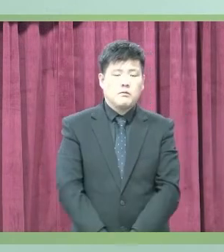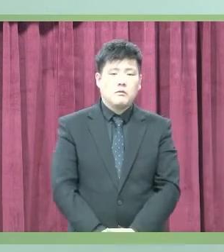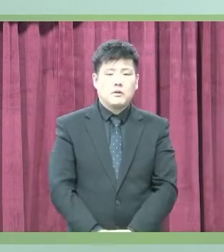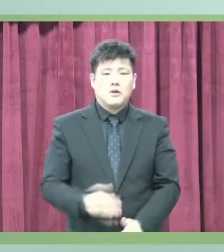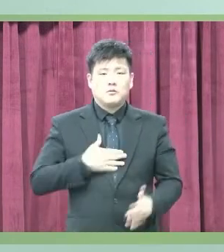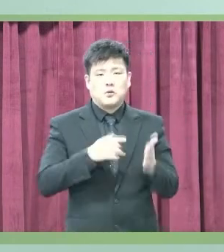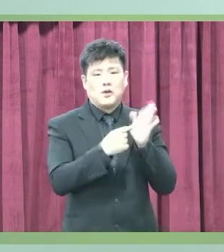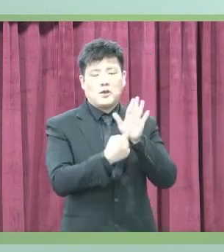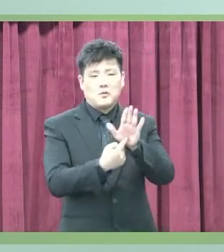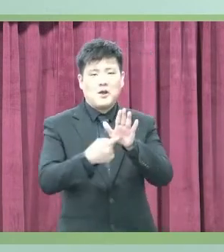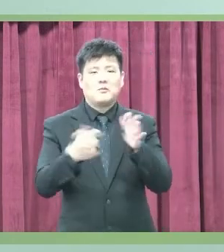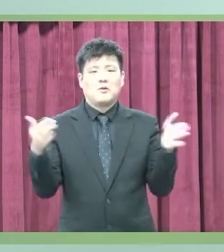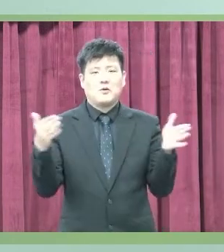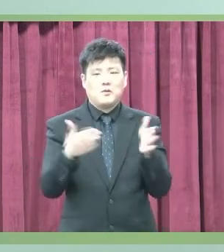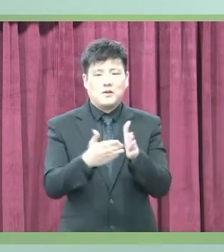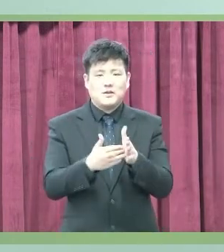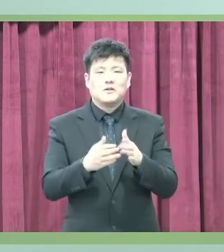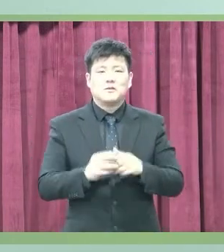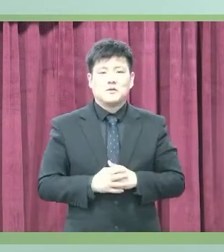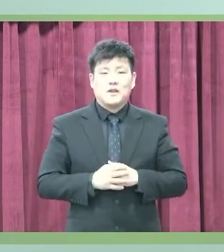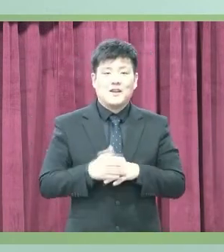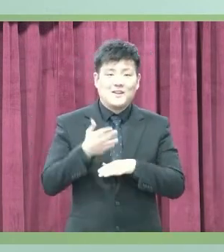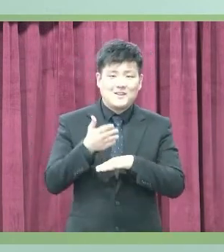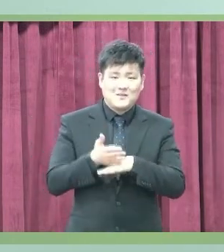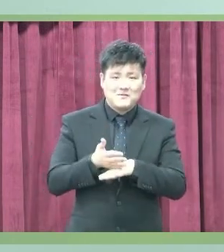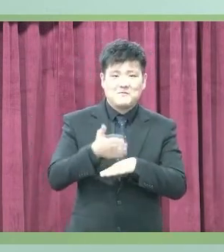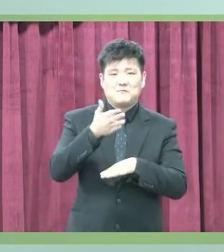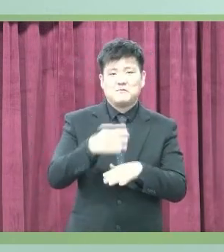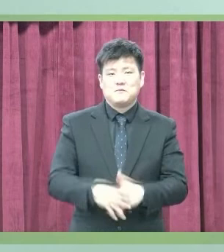이상 발표를 마치겠습니다. 경청해 주셔서 감사합니다.